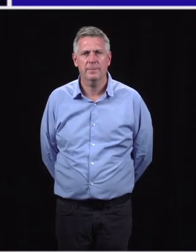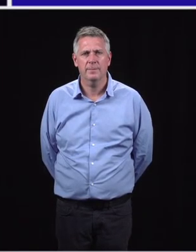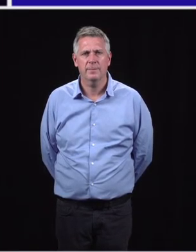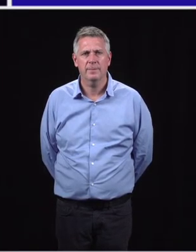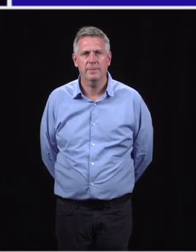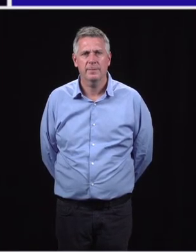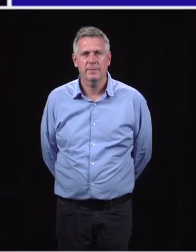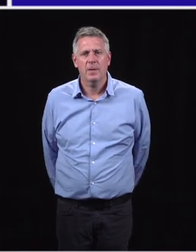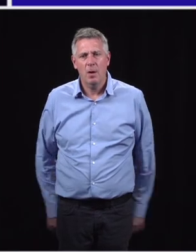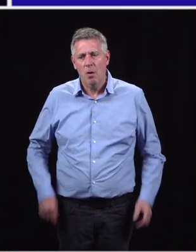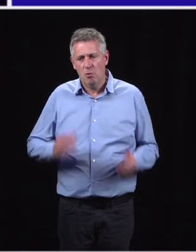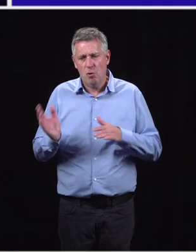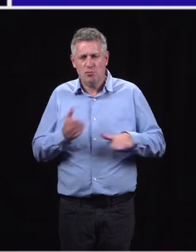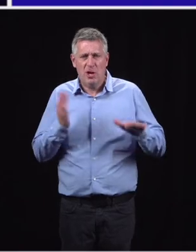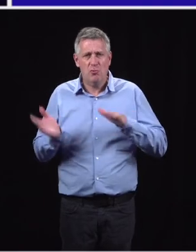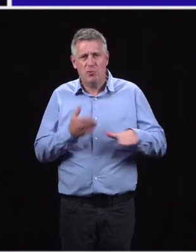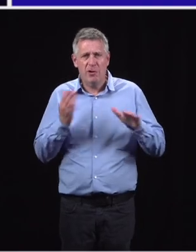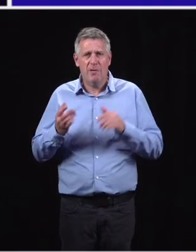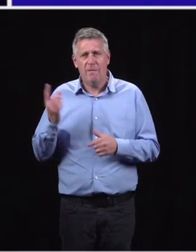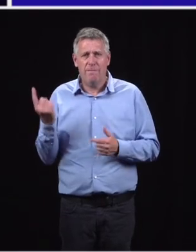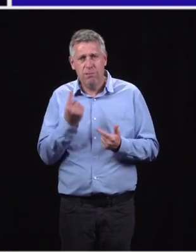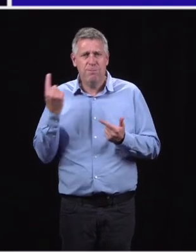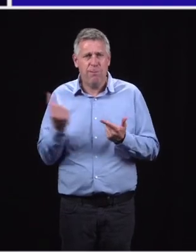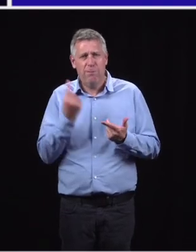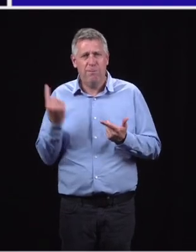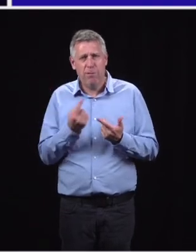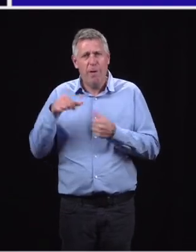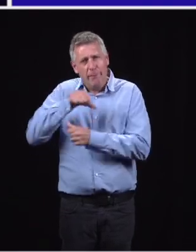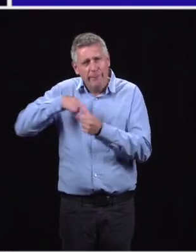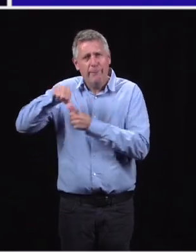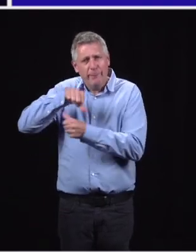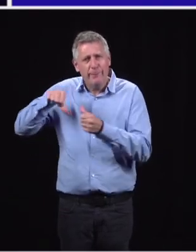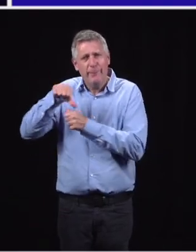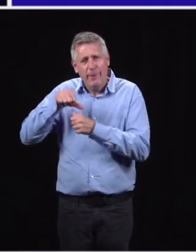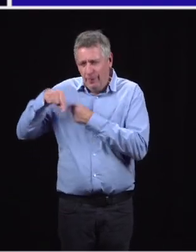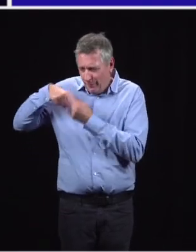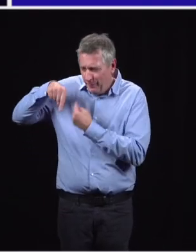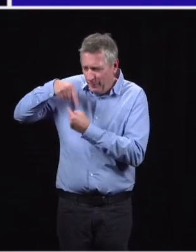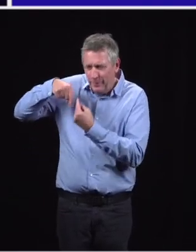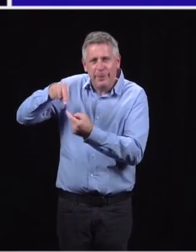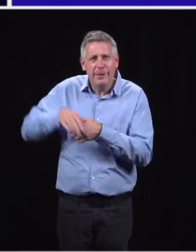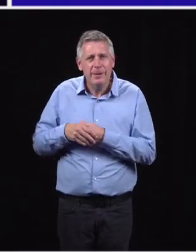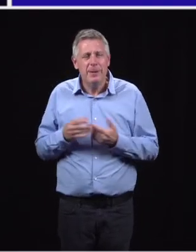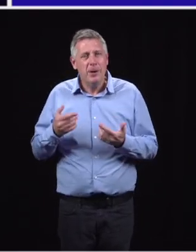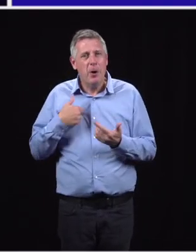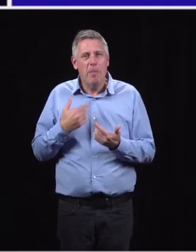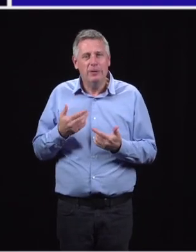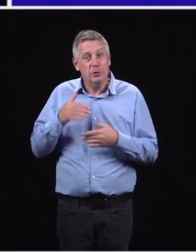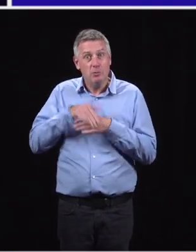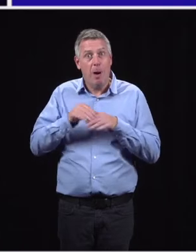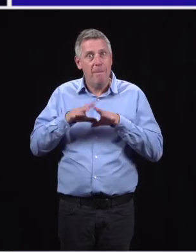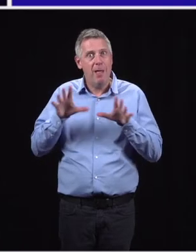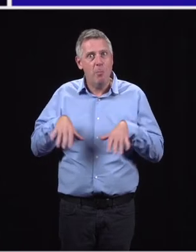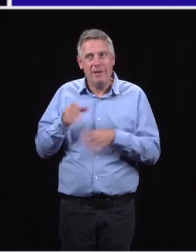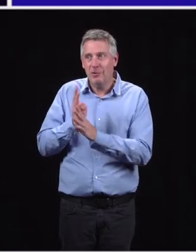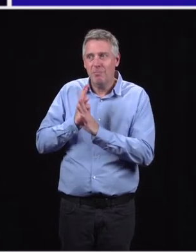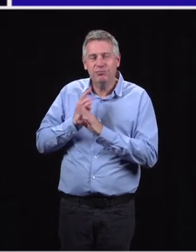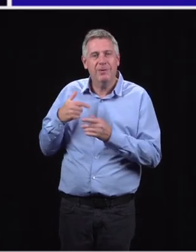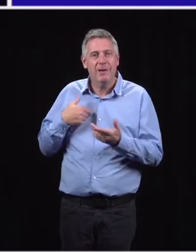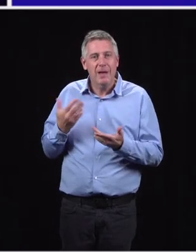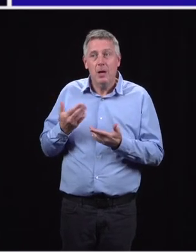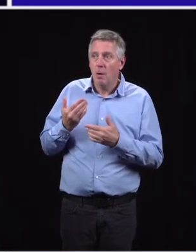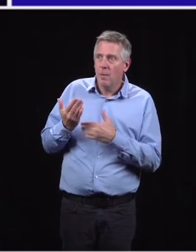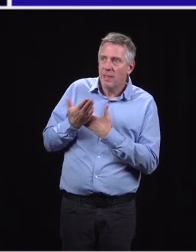on enchaîne on enchaîne vous avez vu Magalie il y a du monde ce soir avec des témoignages bluffants et des partenaires